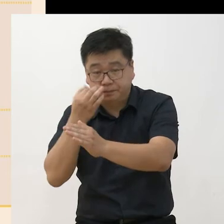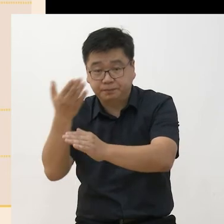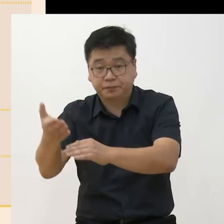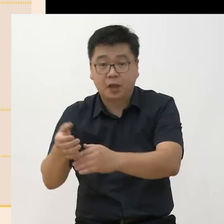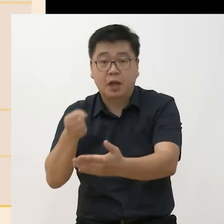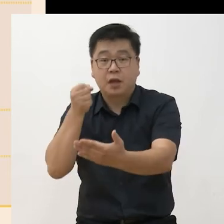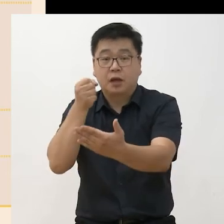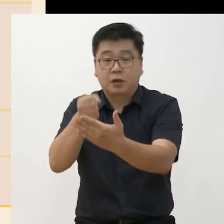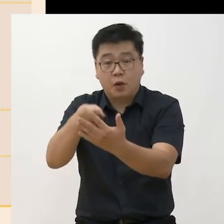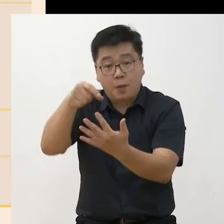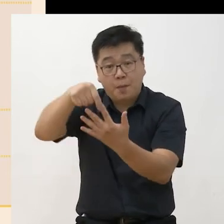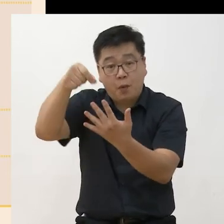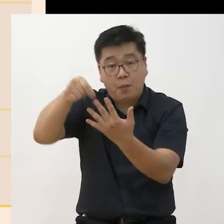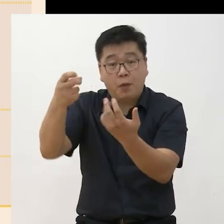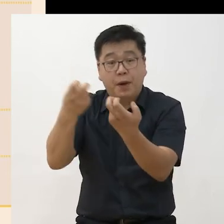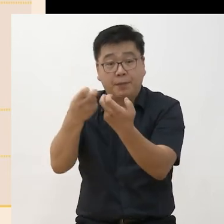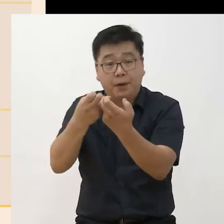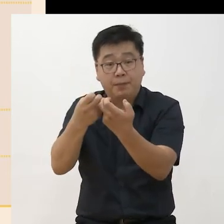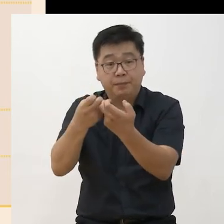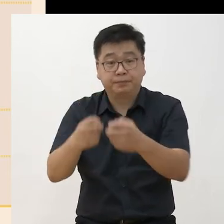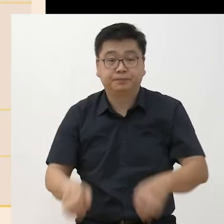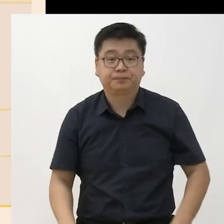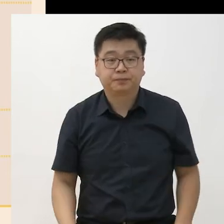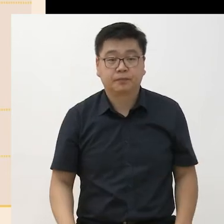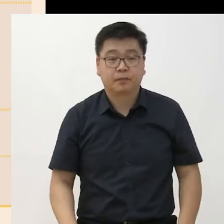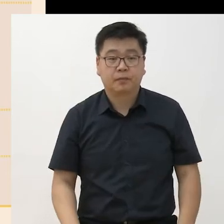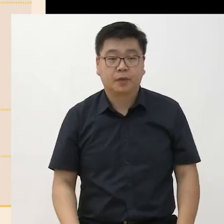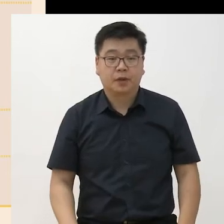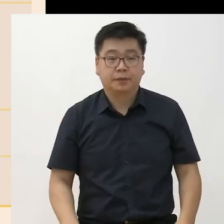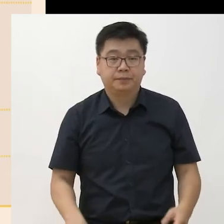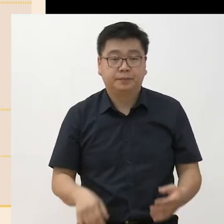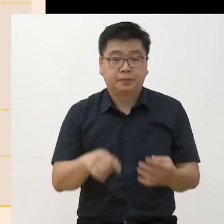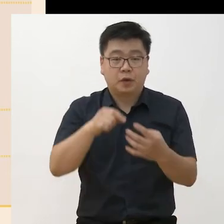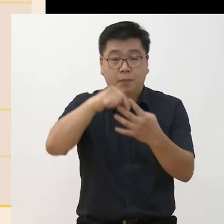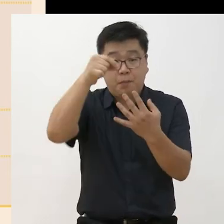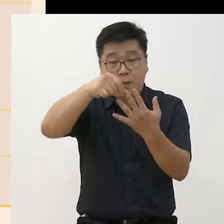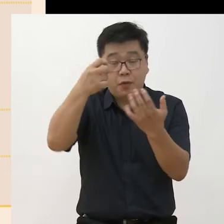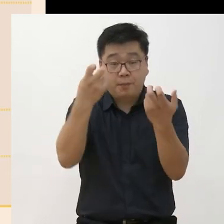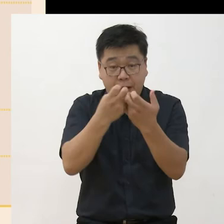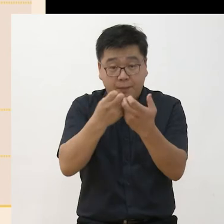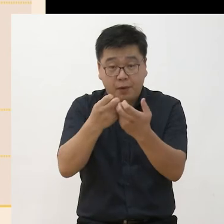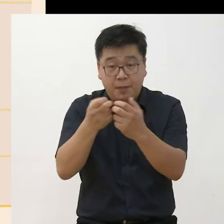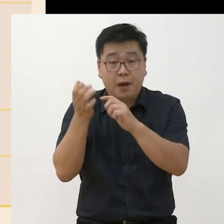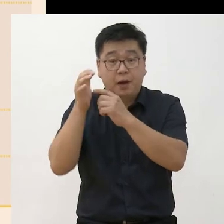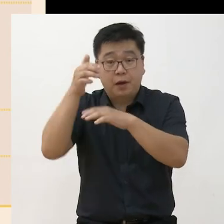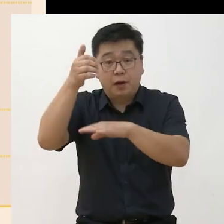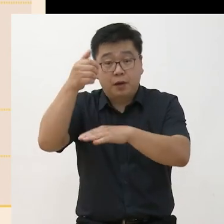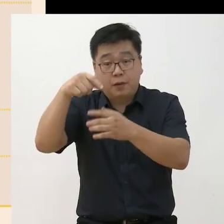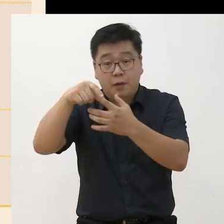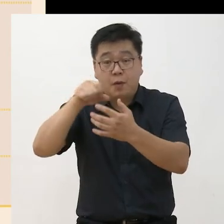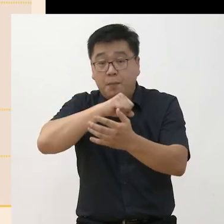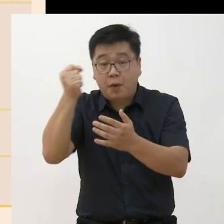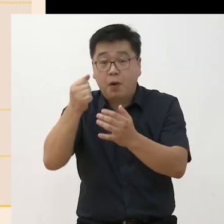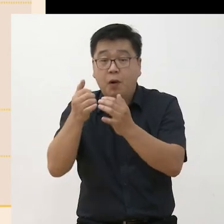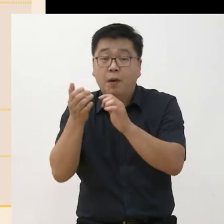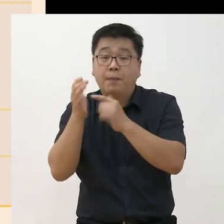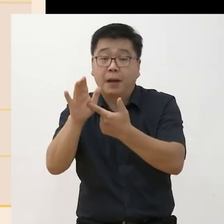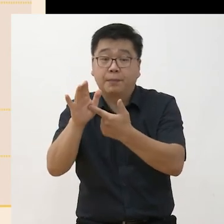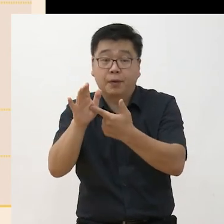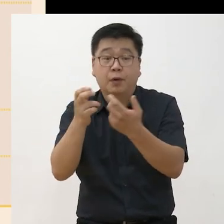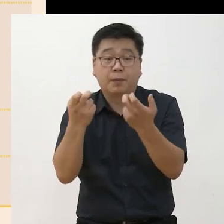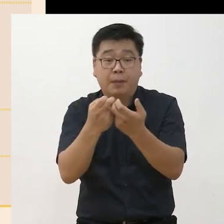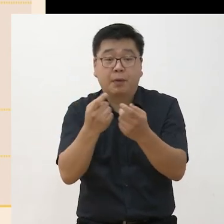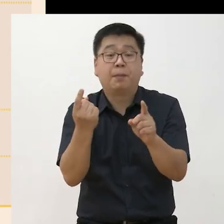선정 방식, 그러니까 선정 발표하고 결과 발표의 방식이 좀 변경이 됐습니다.